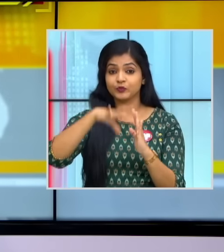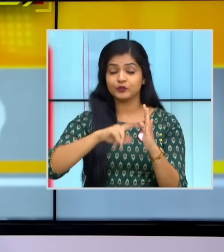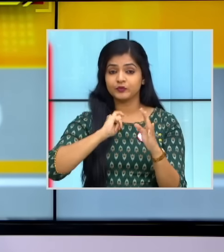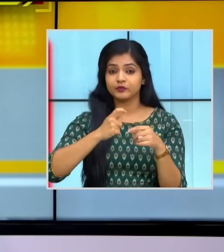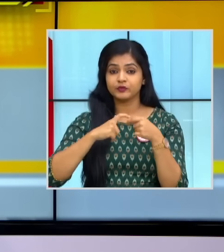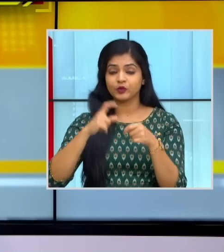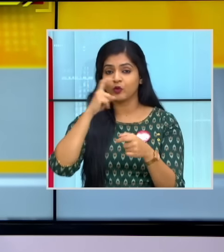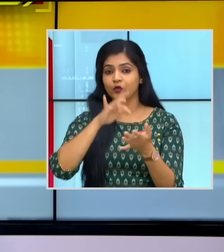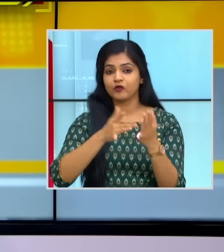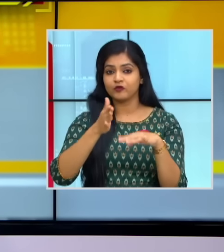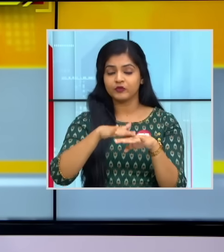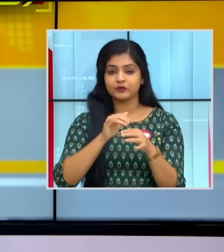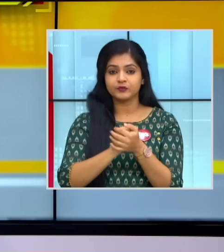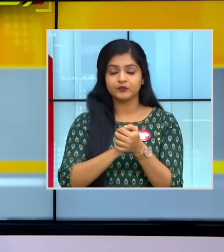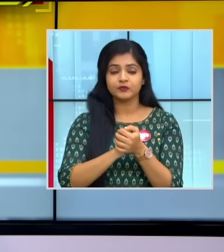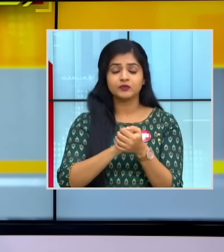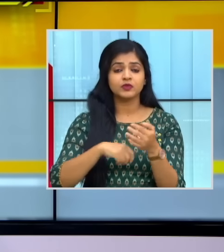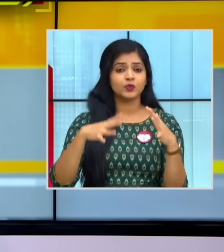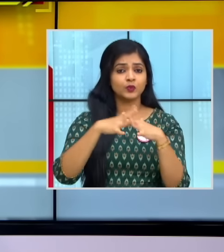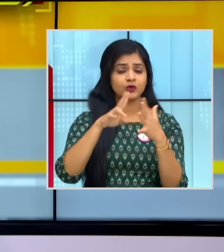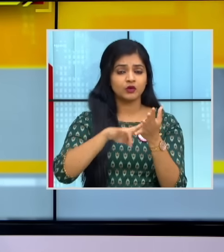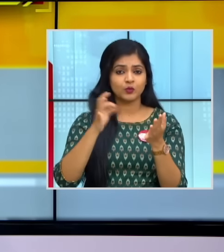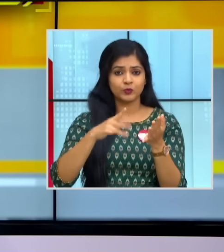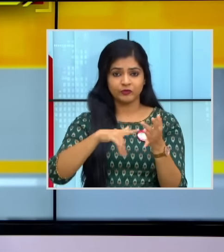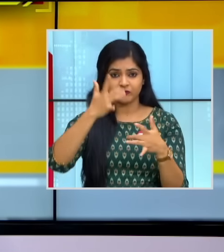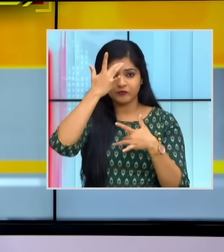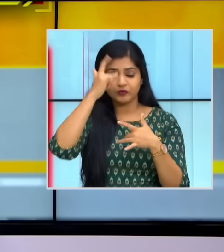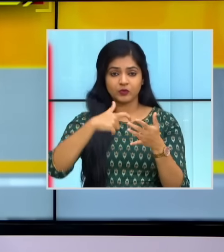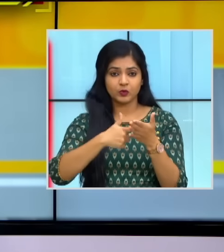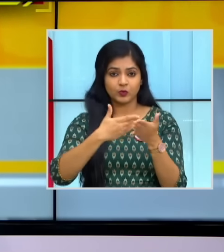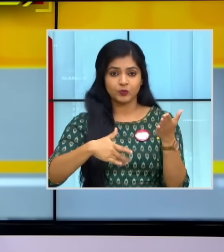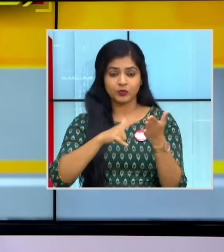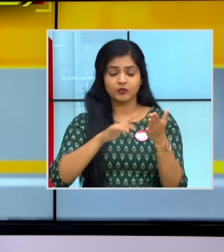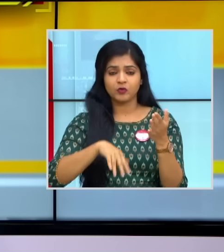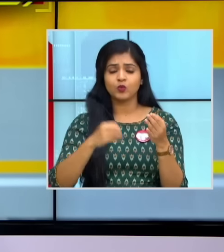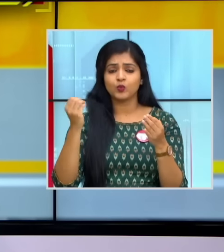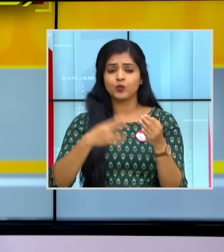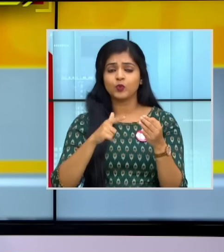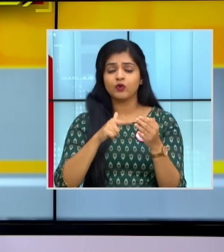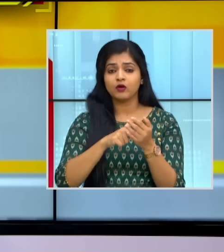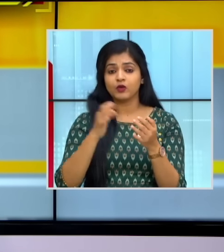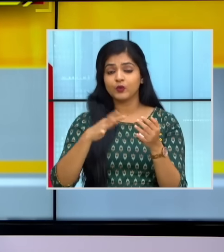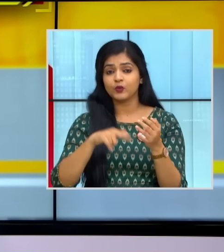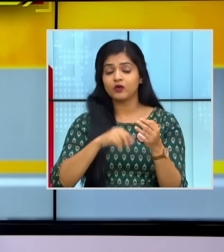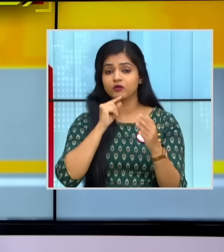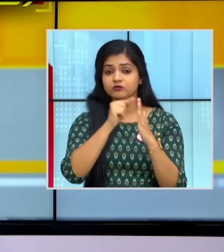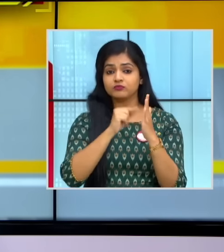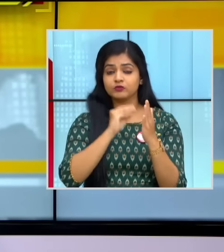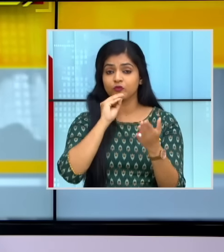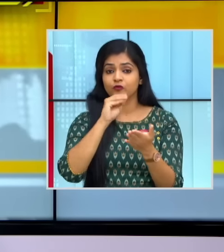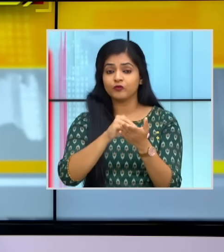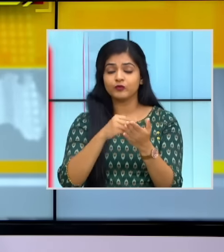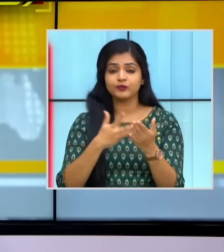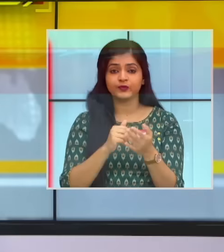സുരേഷ് ചേരുന്നുണ്ട് കോഴിക്കോട് നിന്ന്. രാഹുൽ, വെസ്റ്റ് നൈൽ പനി റിപ്പോർട്ട് ചെയ്ത സാഹചര്യത്തിൽ ഏതൊക്കെ തരത്തിലുള്ള നിർദ്ദേശമാണ് ആരോഗ്യവകുപ്പ് നൽകുന്നത്?